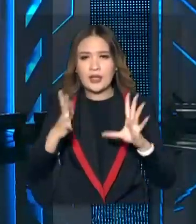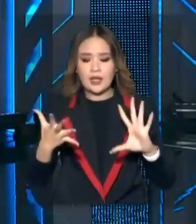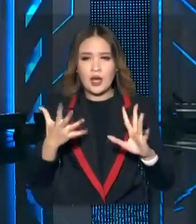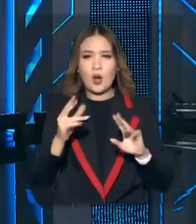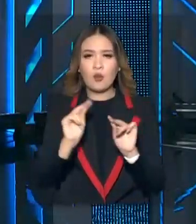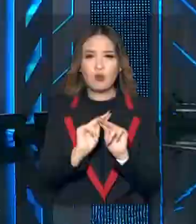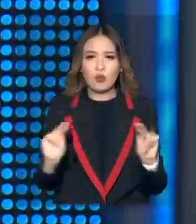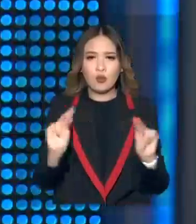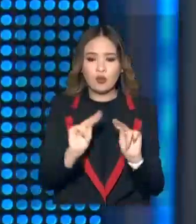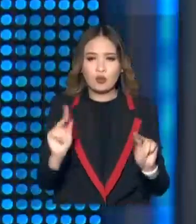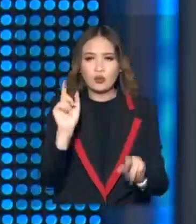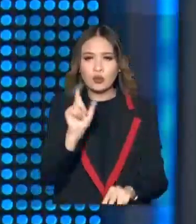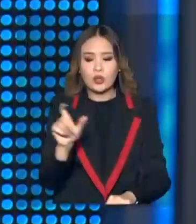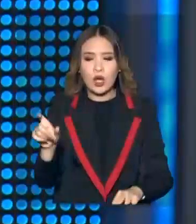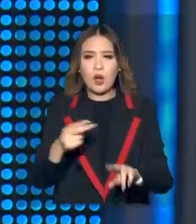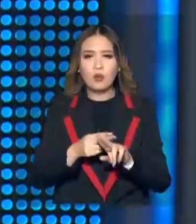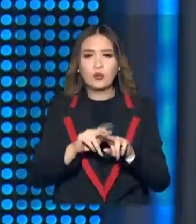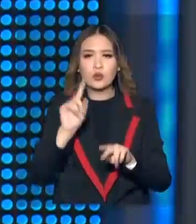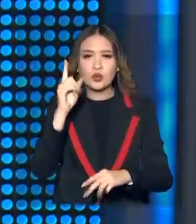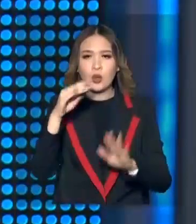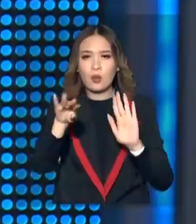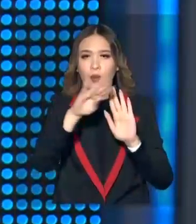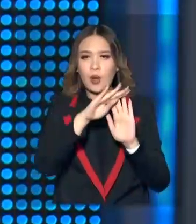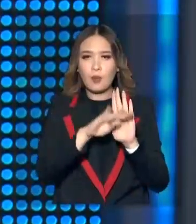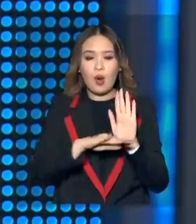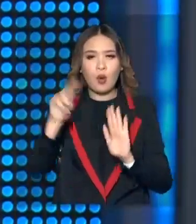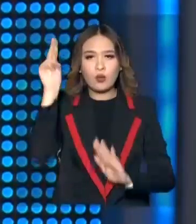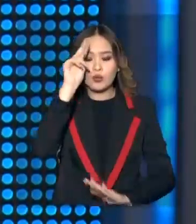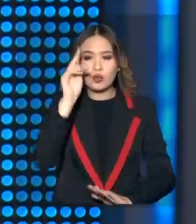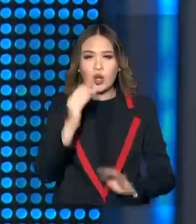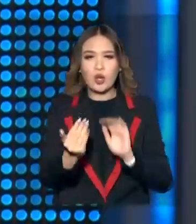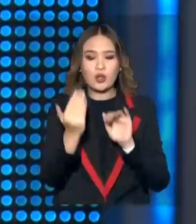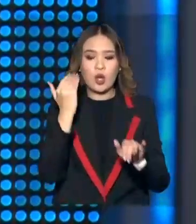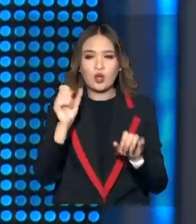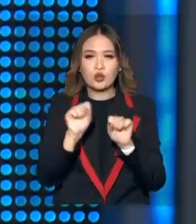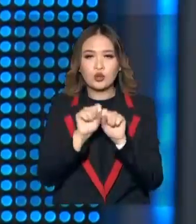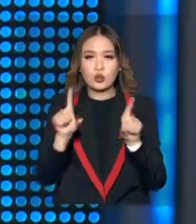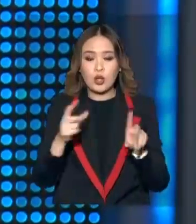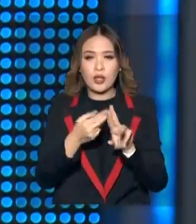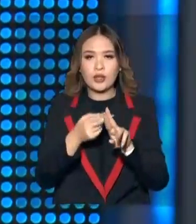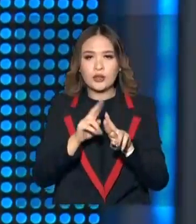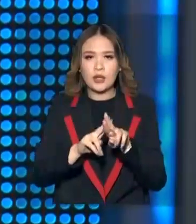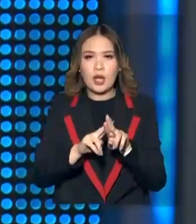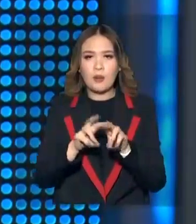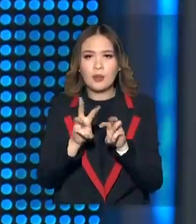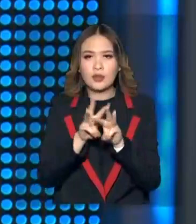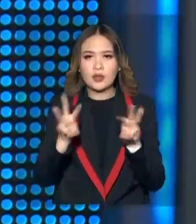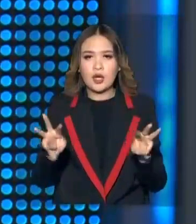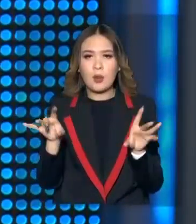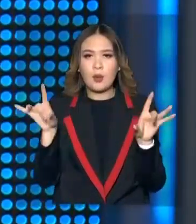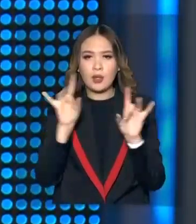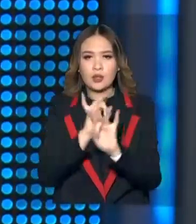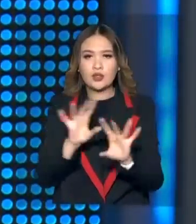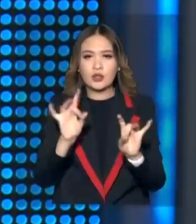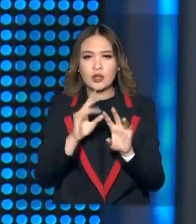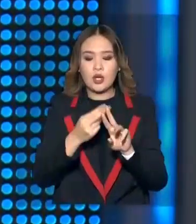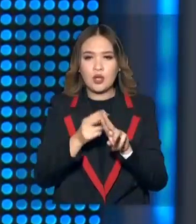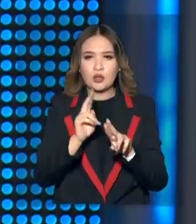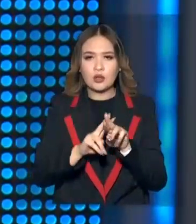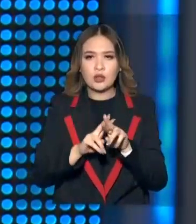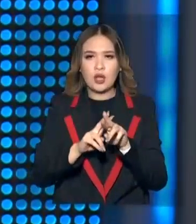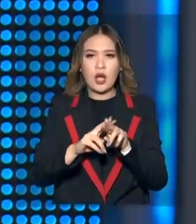квалификация педагогов. Почему нынешняя программа обучения в дошкольных организациях, по мнению министра просвещения,